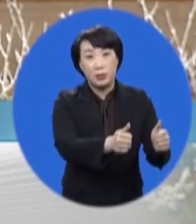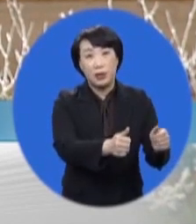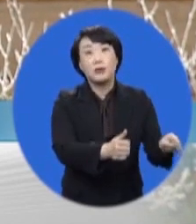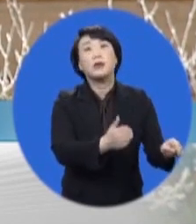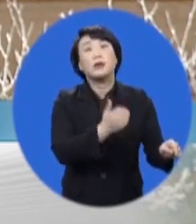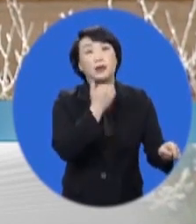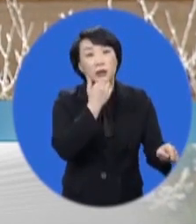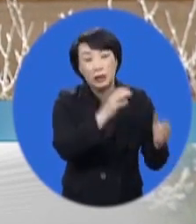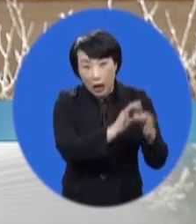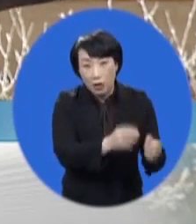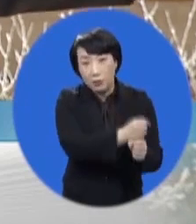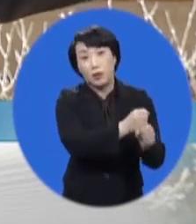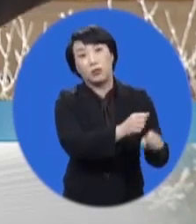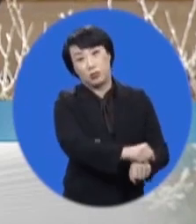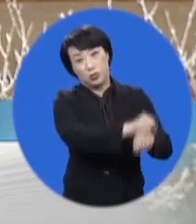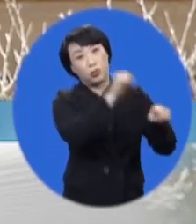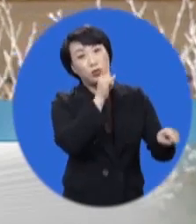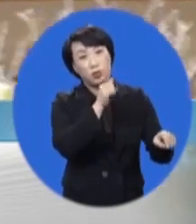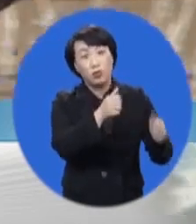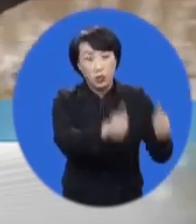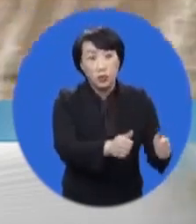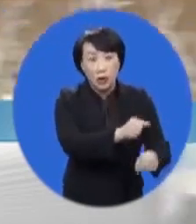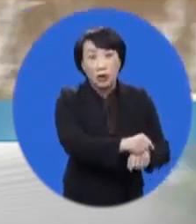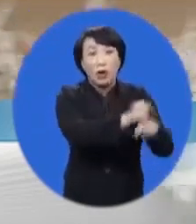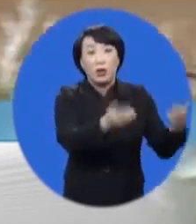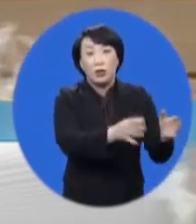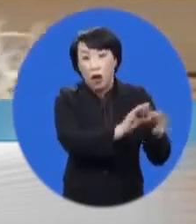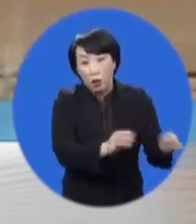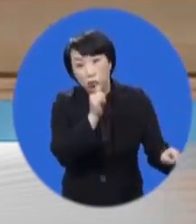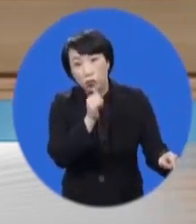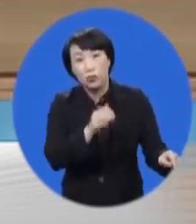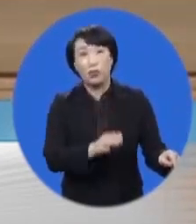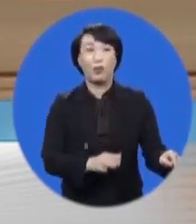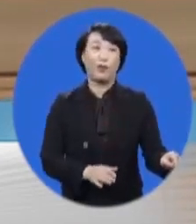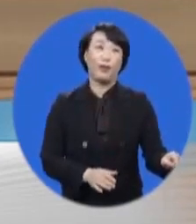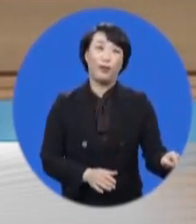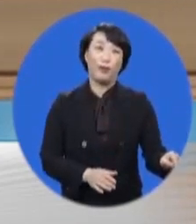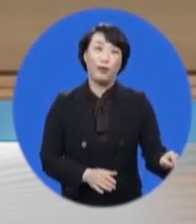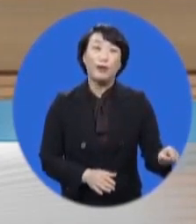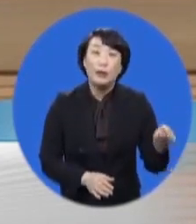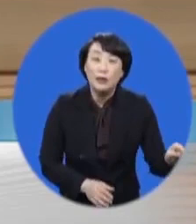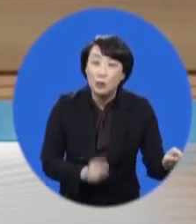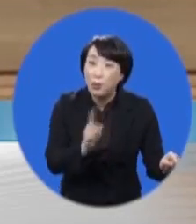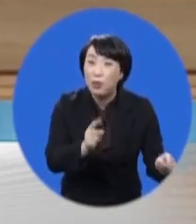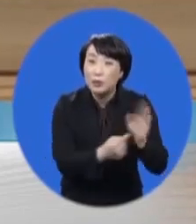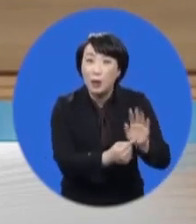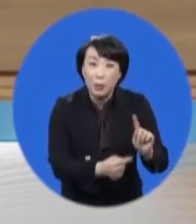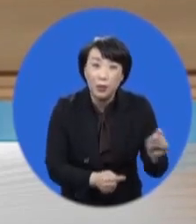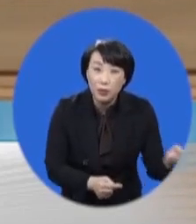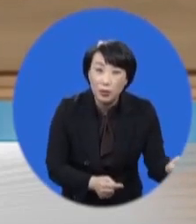심판을 계속 만들어 가죠. 심판받을 일을 계속 만들어 가죠. 이걸 뭘 말하고